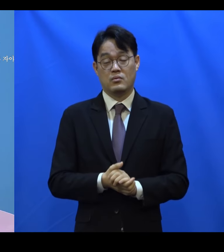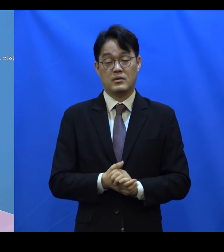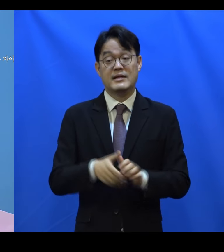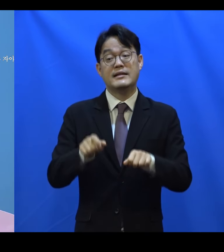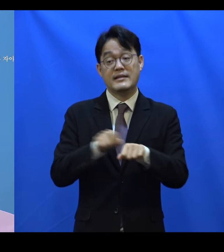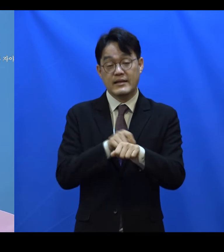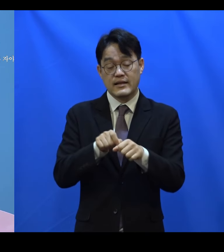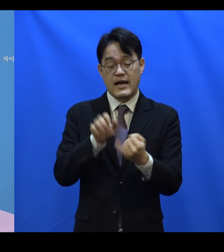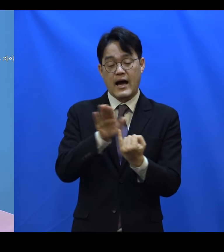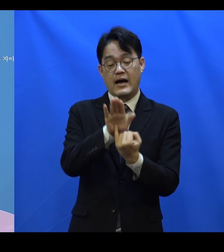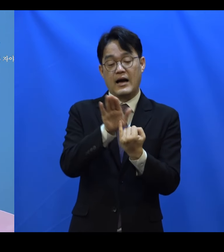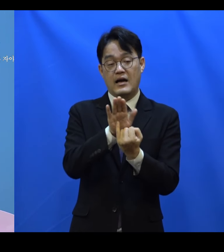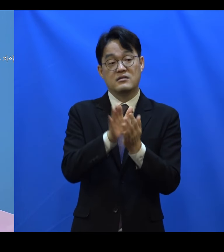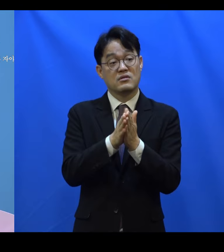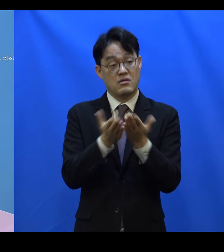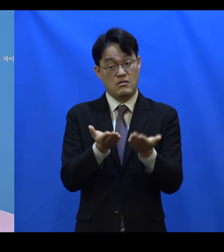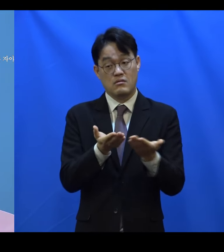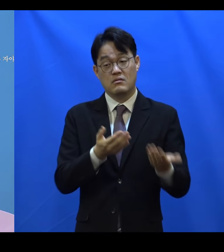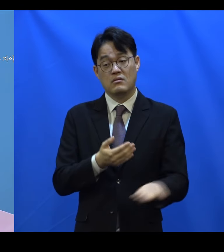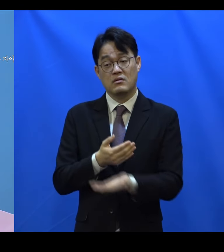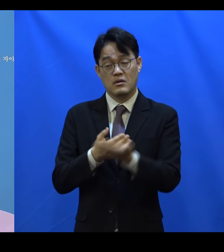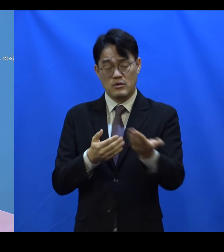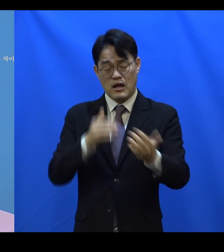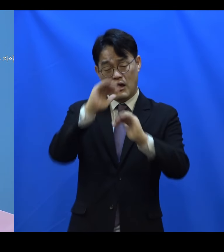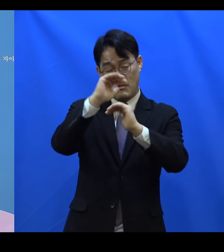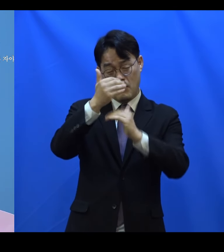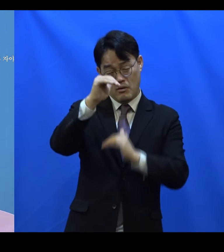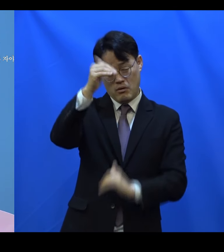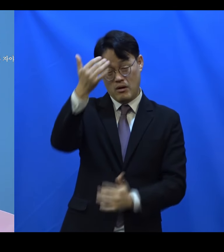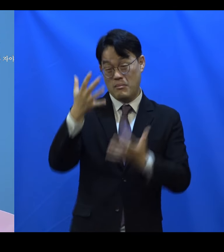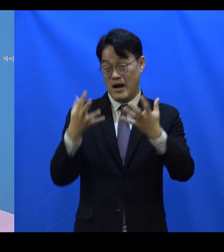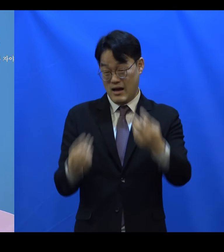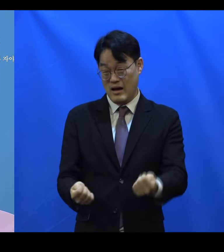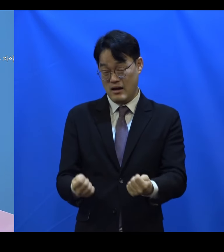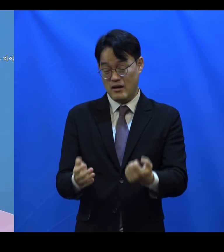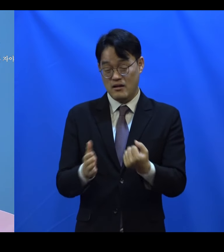때 캐치를 다 못해요. 우리가 저도 다 못해요.